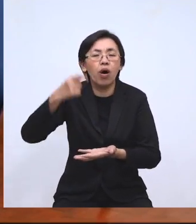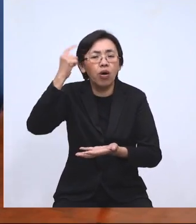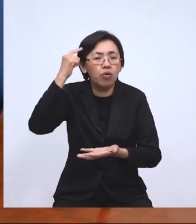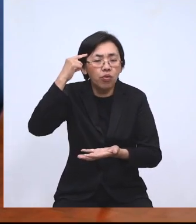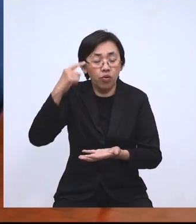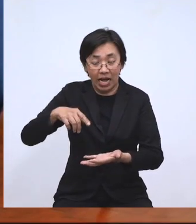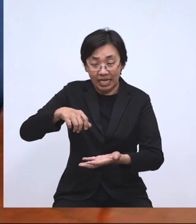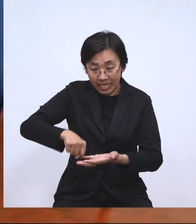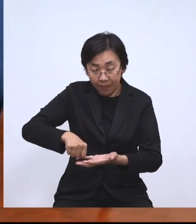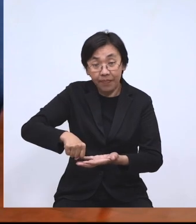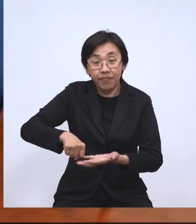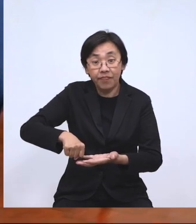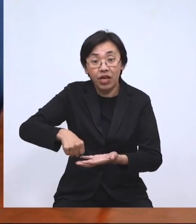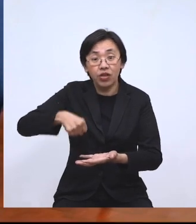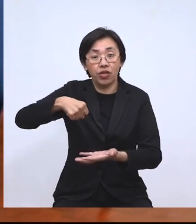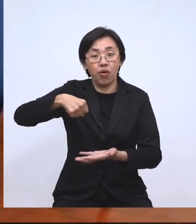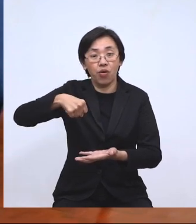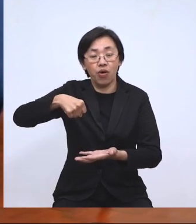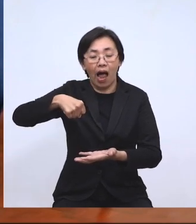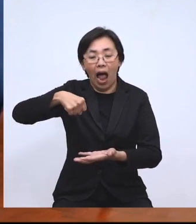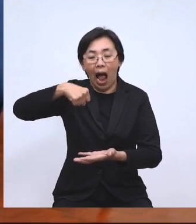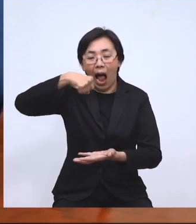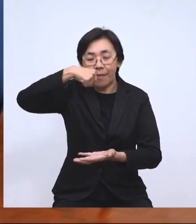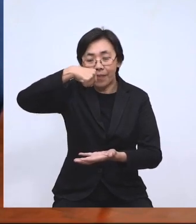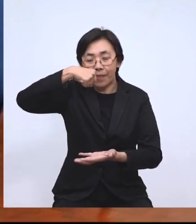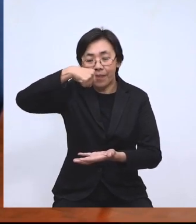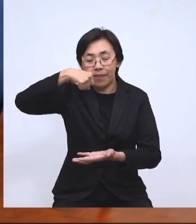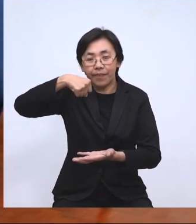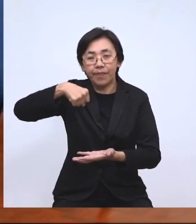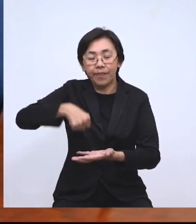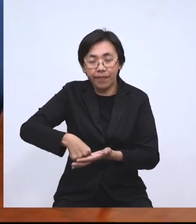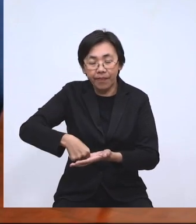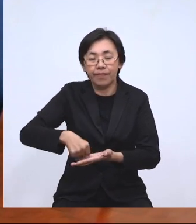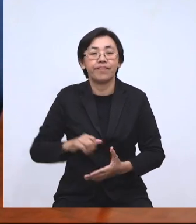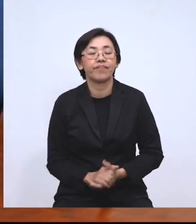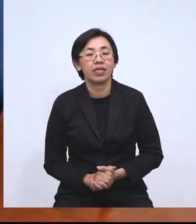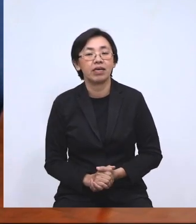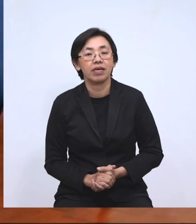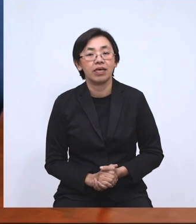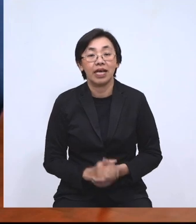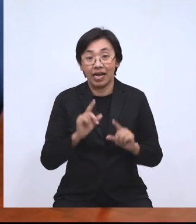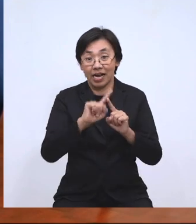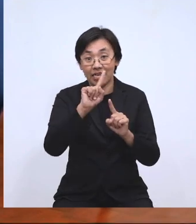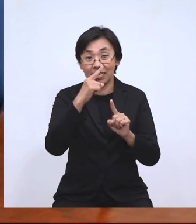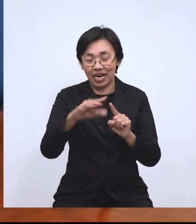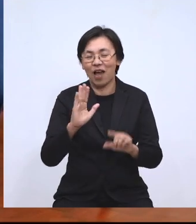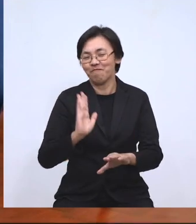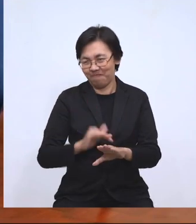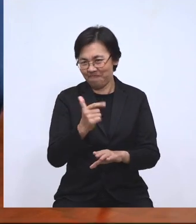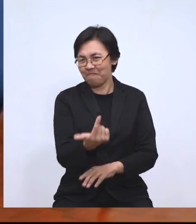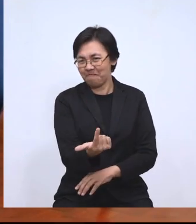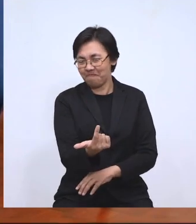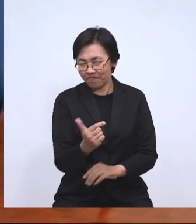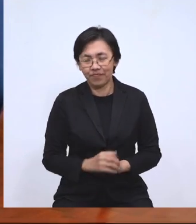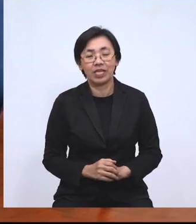ว่าต้องจับช้อนอย่างนี้แล้วยกอย่างนี้แล้วเอาเข้ามาอย่างนี ้โอเคครับพี่มอสพร้อมคำที่สองไหมคะเมื่อกี้คำที่หนึ่งเก่งม